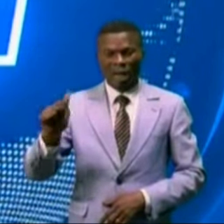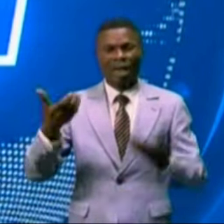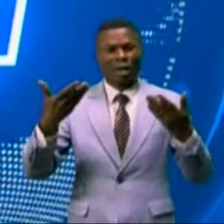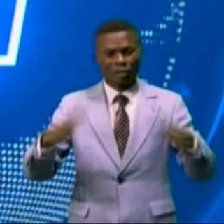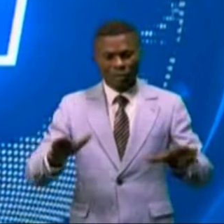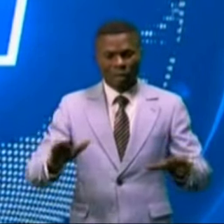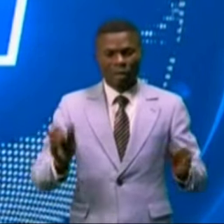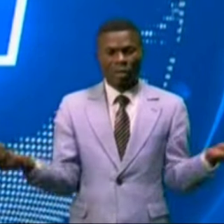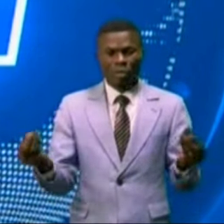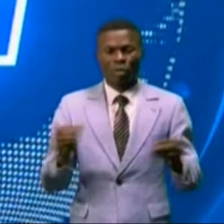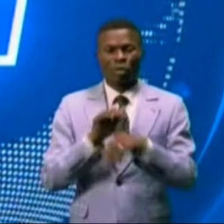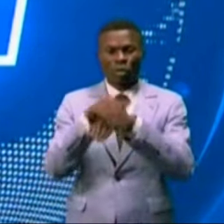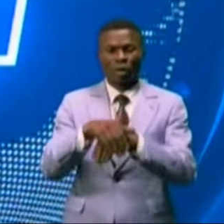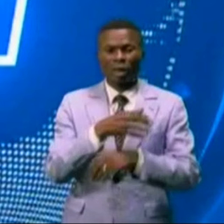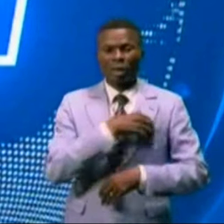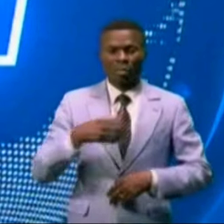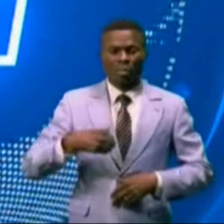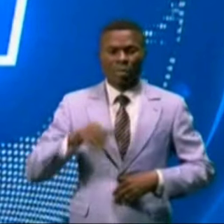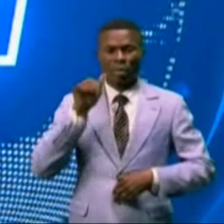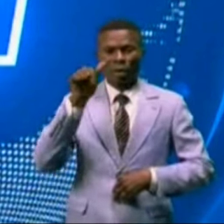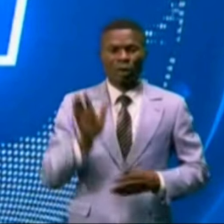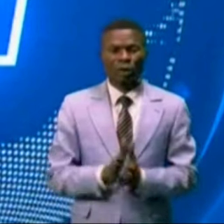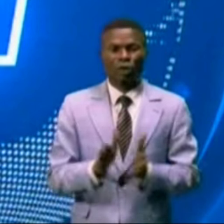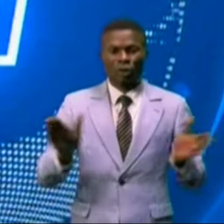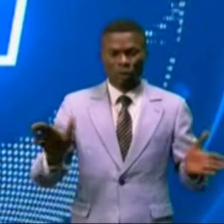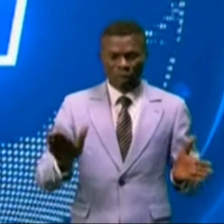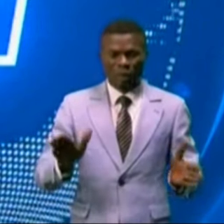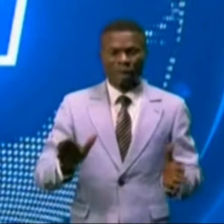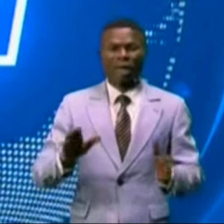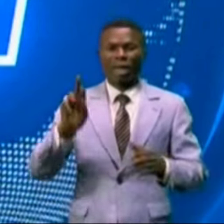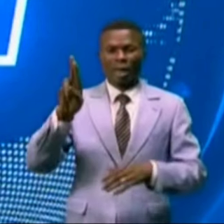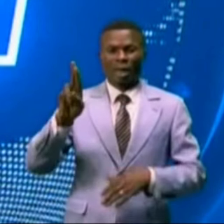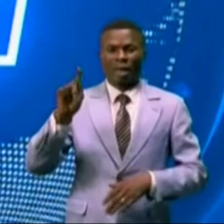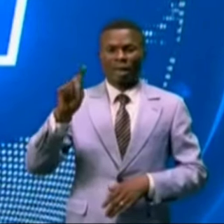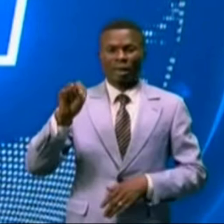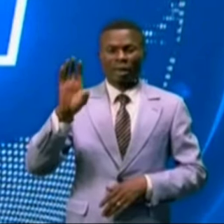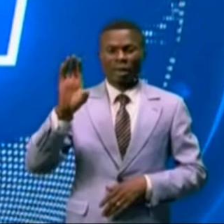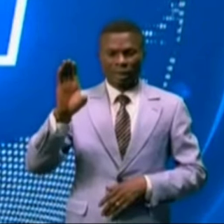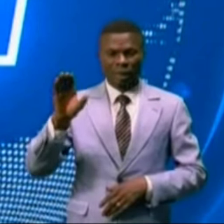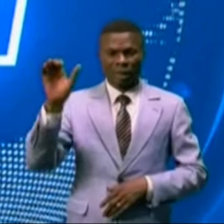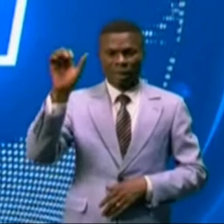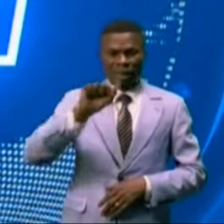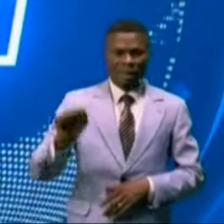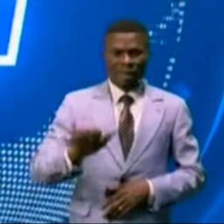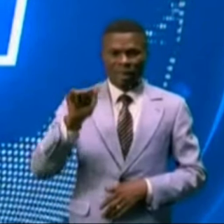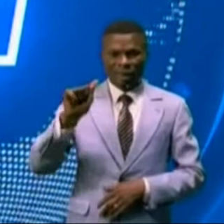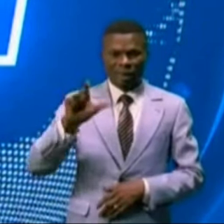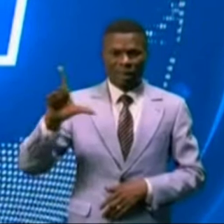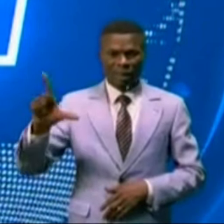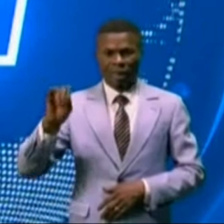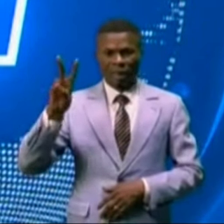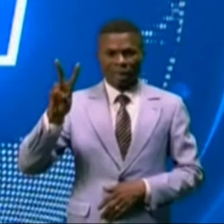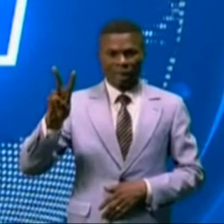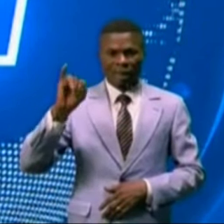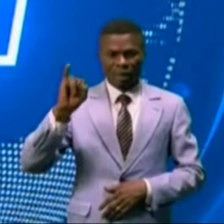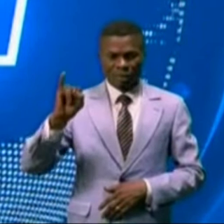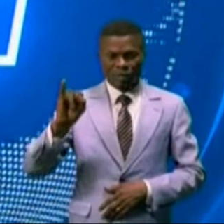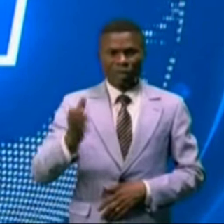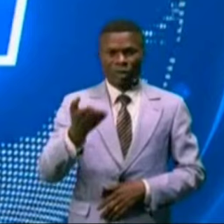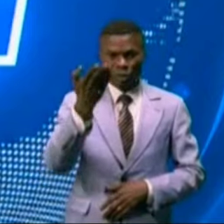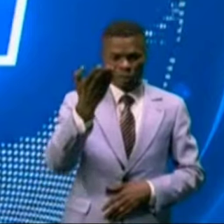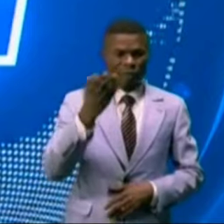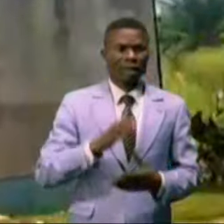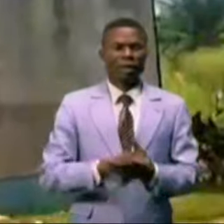l'implication personnelle de Madame le directeur général de la RTNC Sylvie Elengue-Nimbo. D'autres détails dans ce